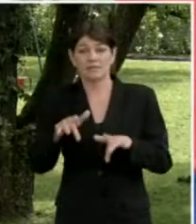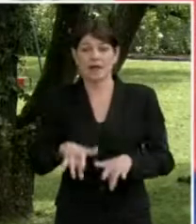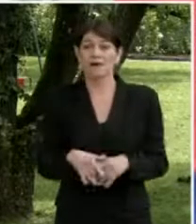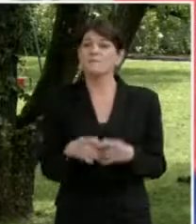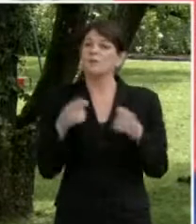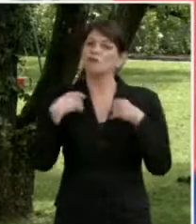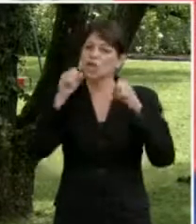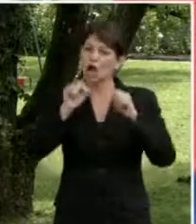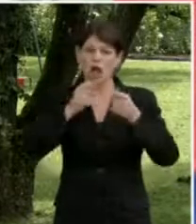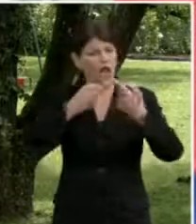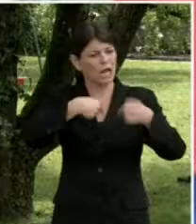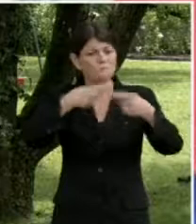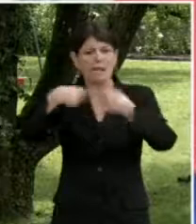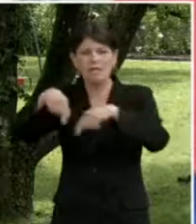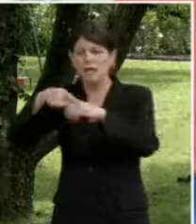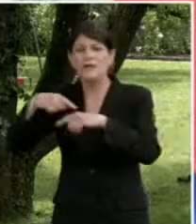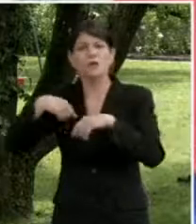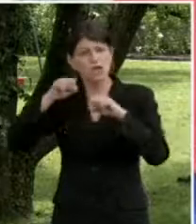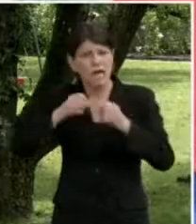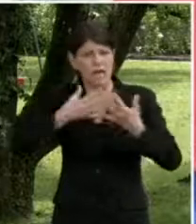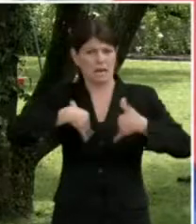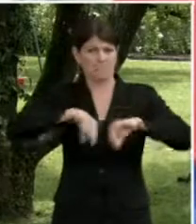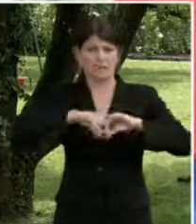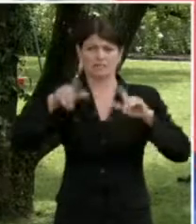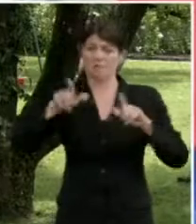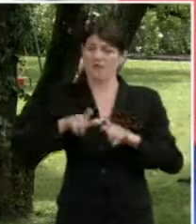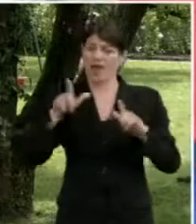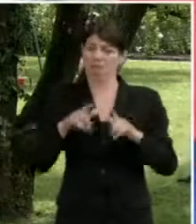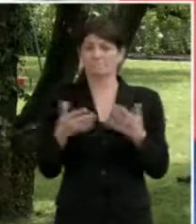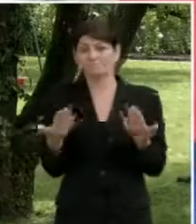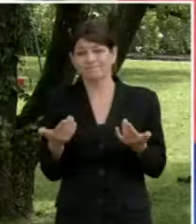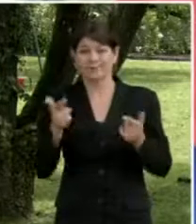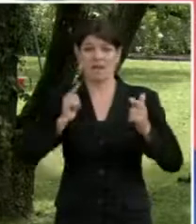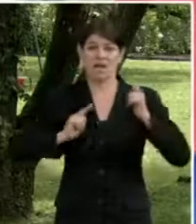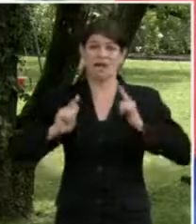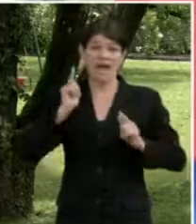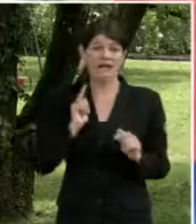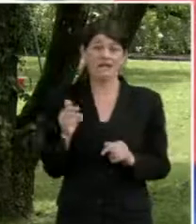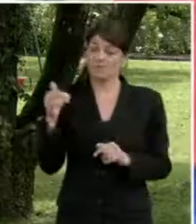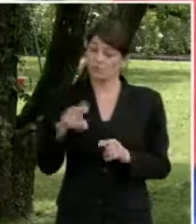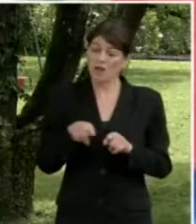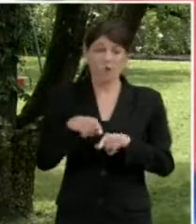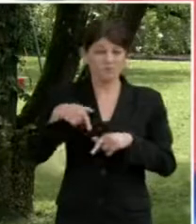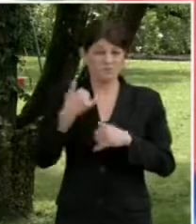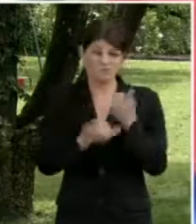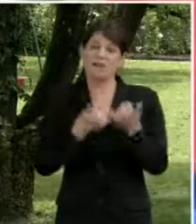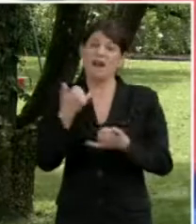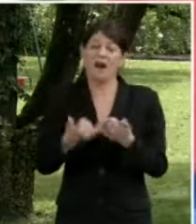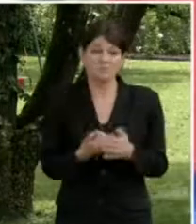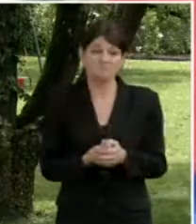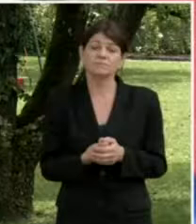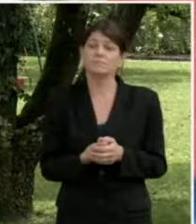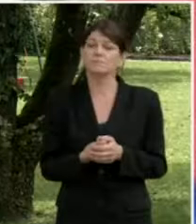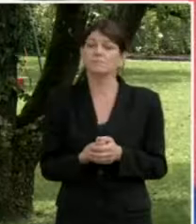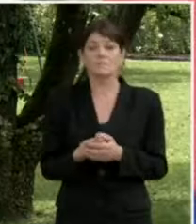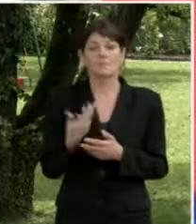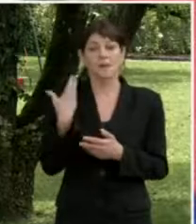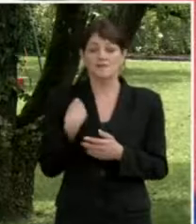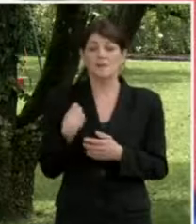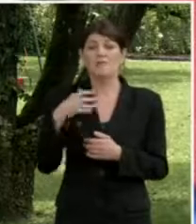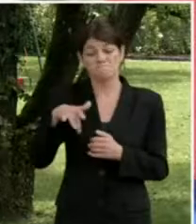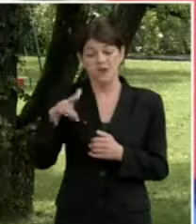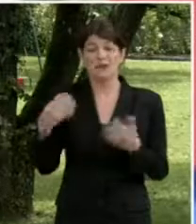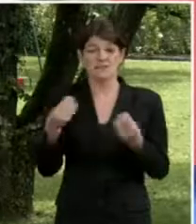den Gemeinden gemeinsam feiern. Leider müssen wir aber auch in diesem Jahr wieder auf